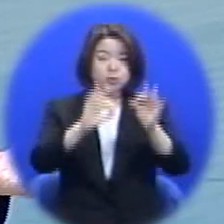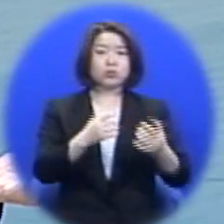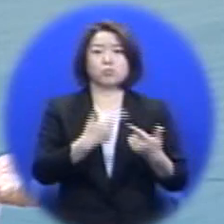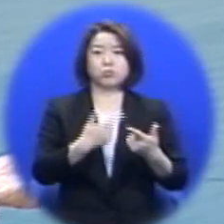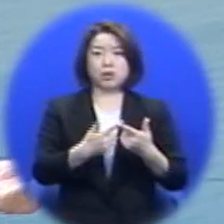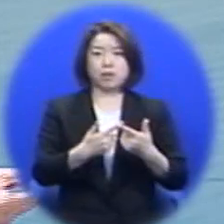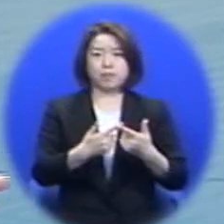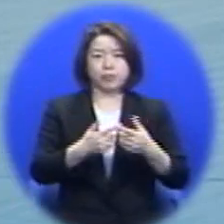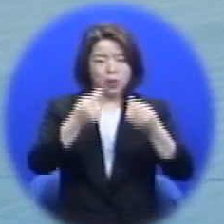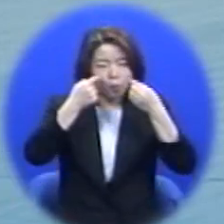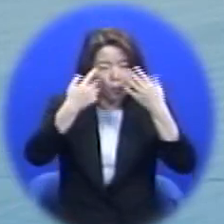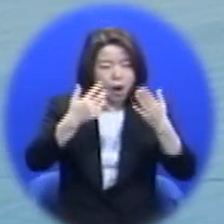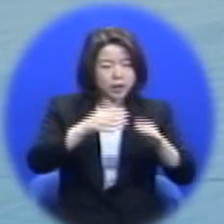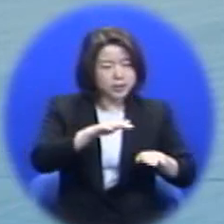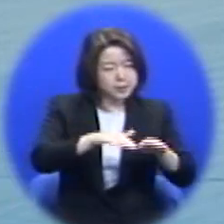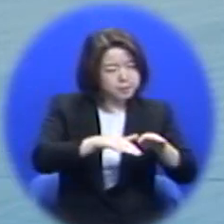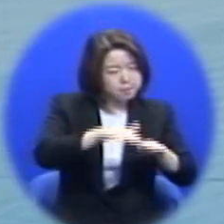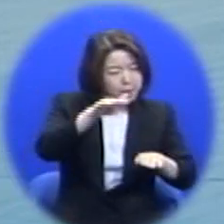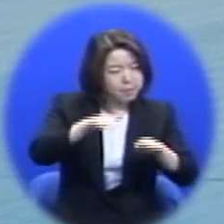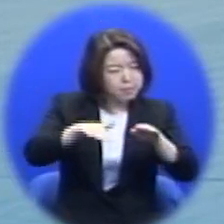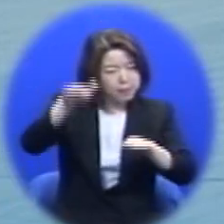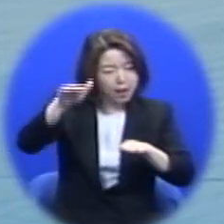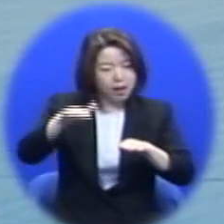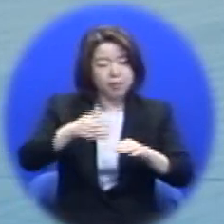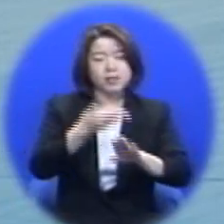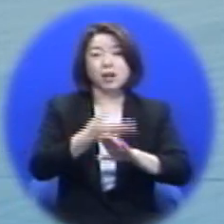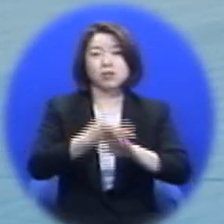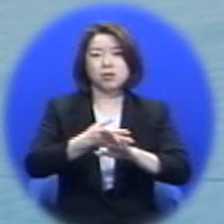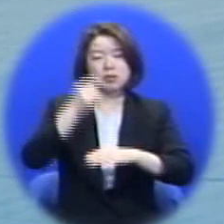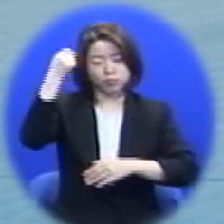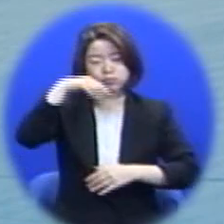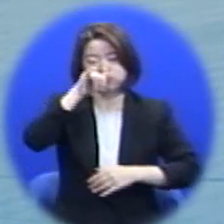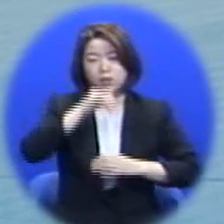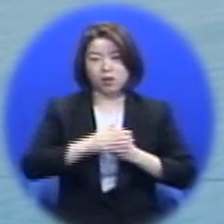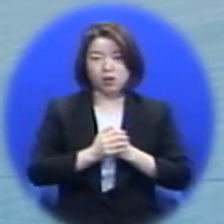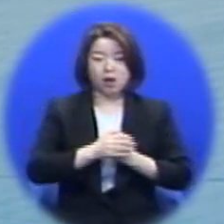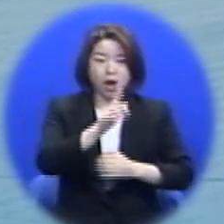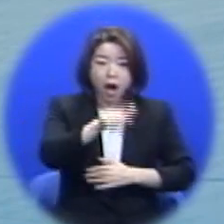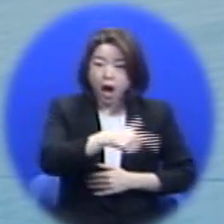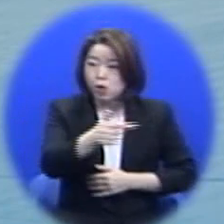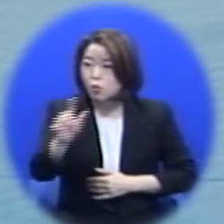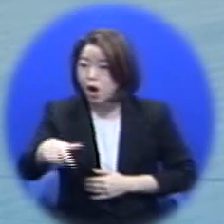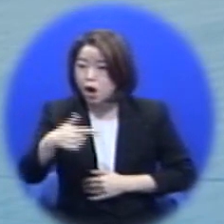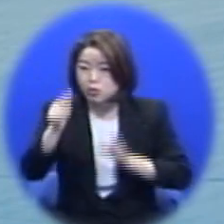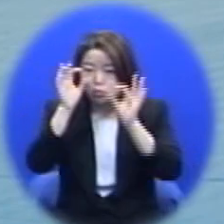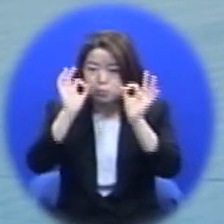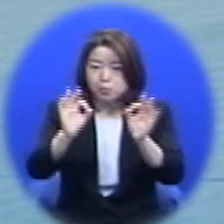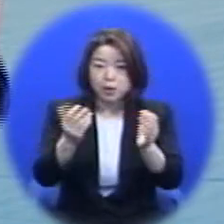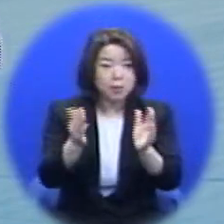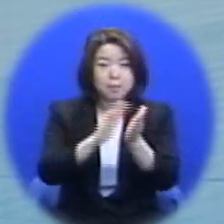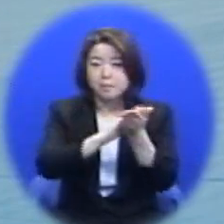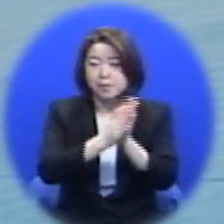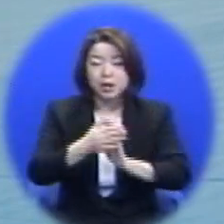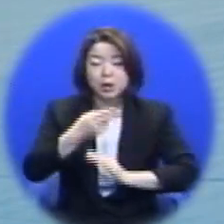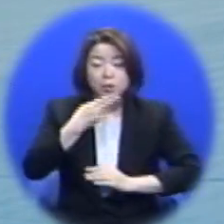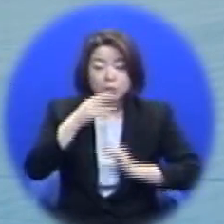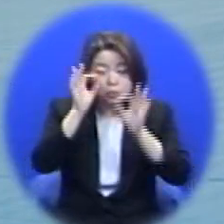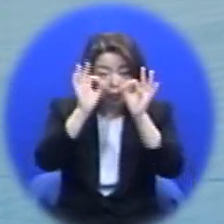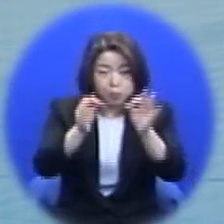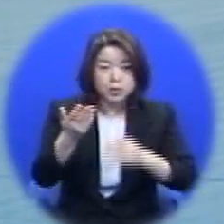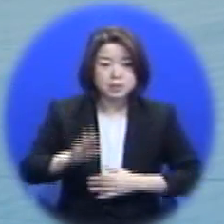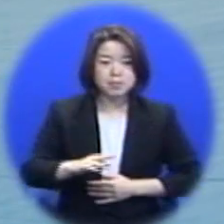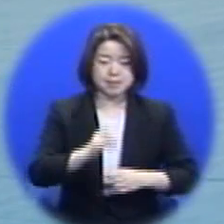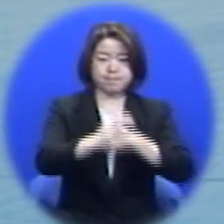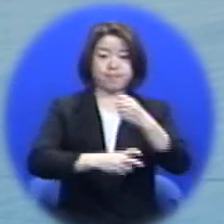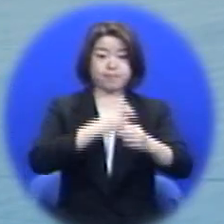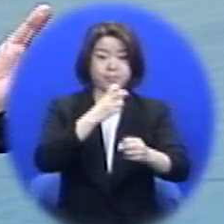뚜렷이 다르다는 것을 너무나 절감했습니다. 하루하루를 보면 변한 게 없어 보이지만 20년 단위로